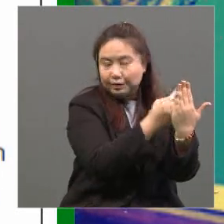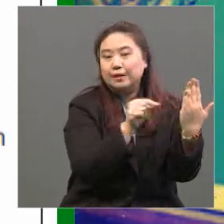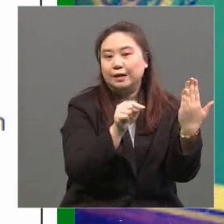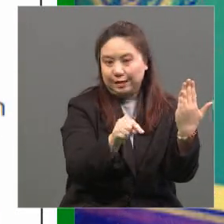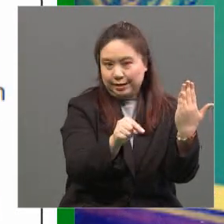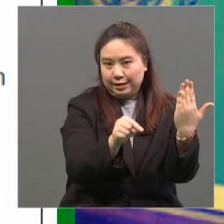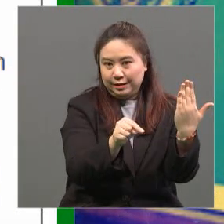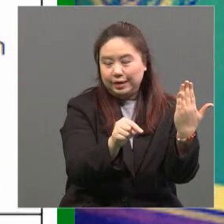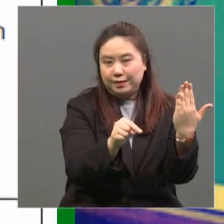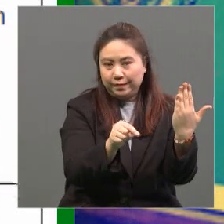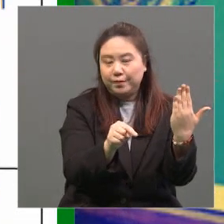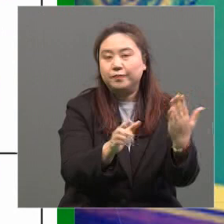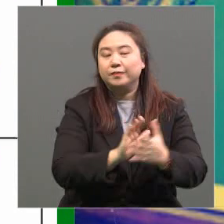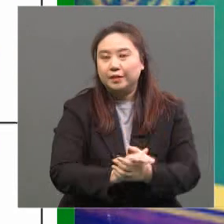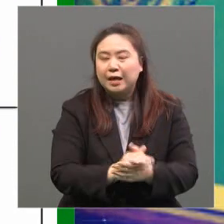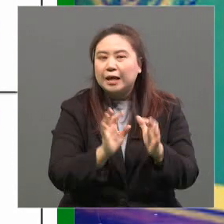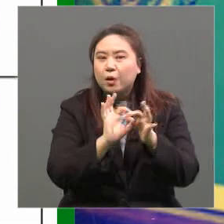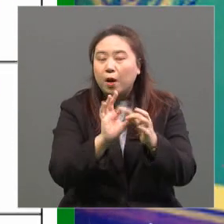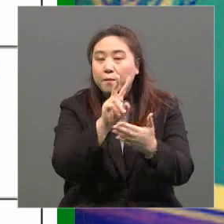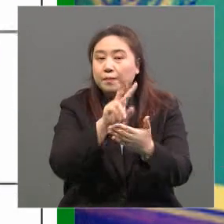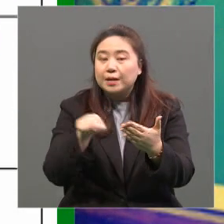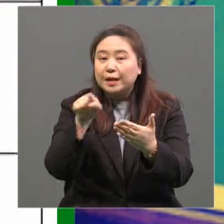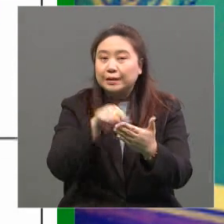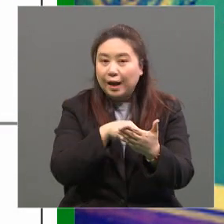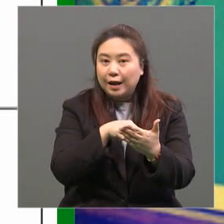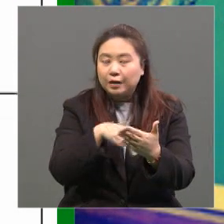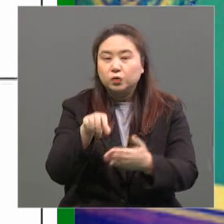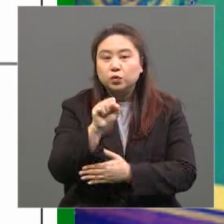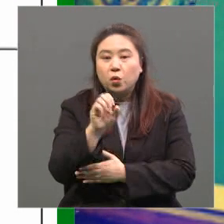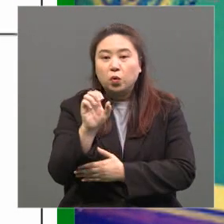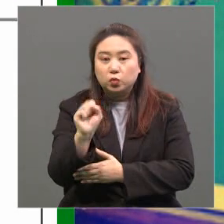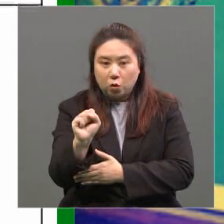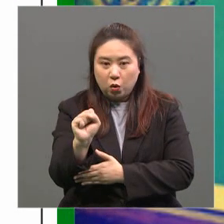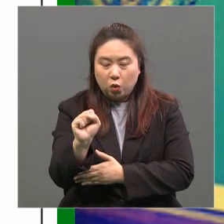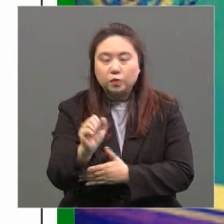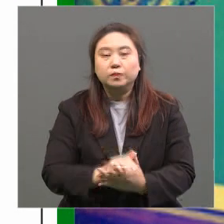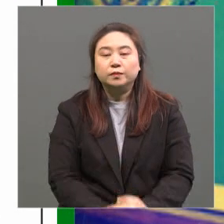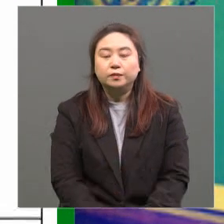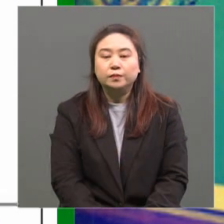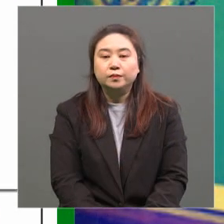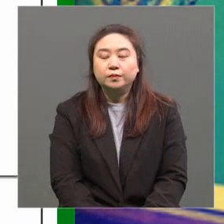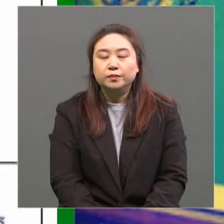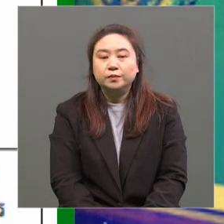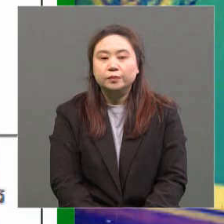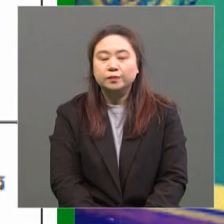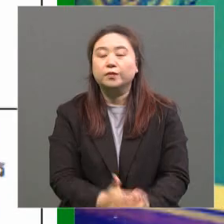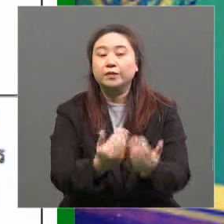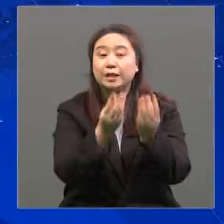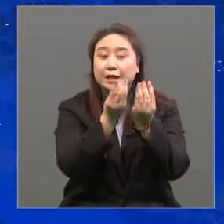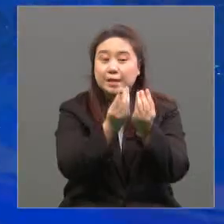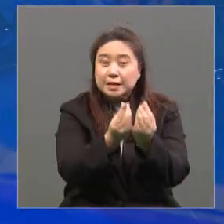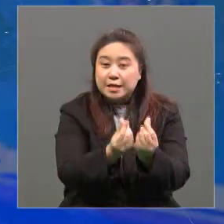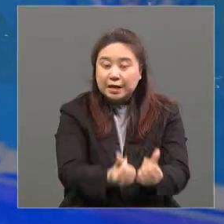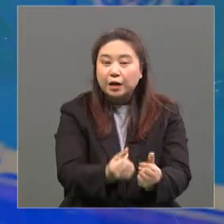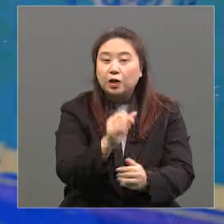ประกอบเป็นเขตเลือกตั้งสำหรับการเลือกตั้งสมาชิกสภาผู้แทนราษฎรเป็นการเลือกตั้งทั่วไปสำหรับรายละเอียดส.ส.